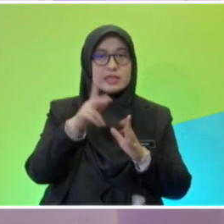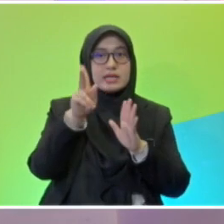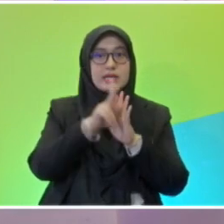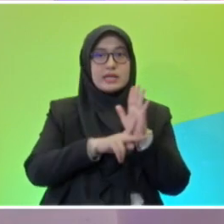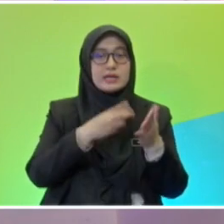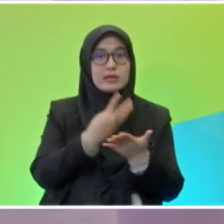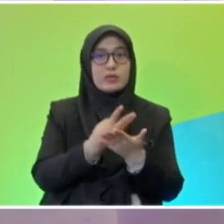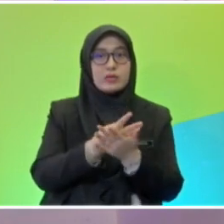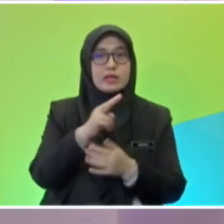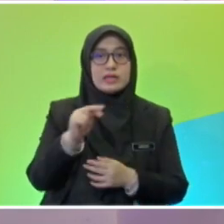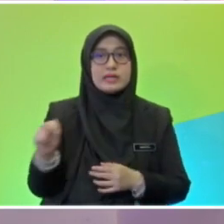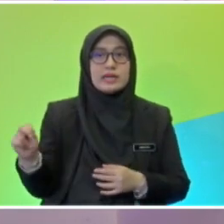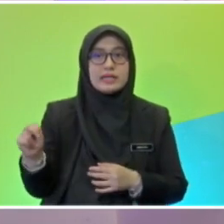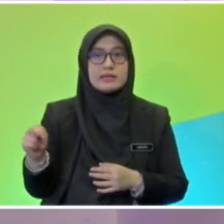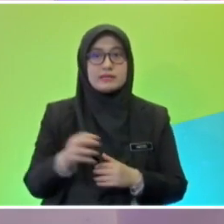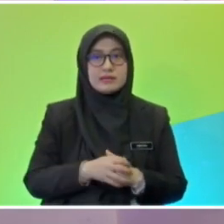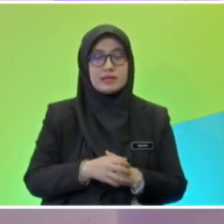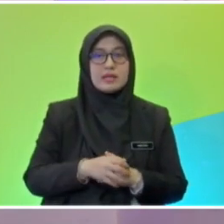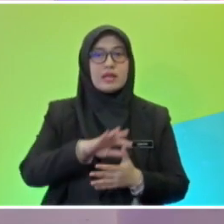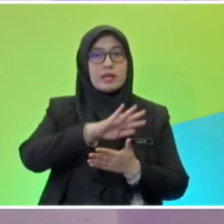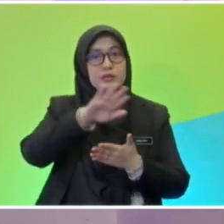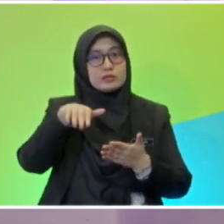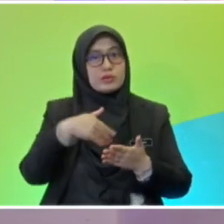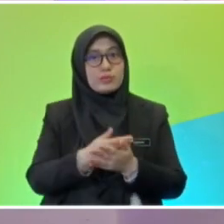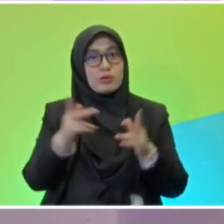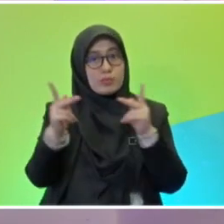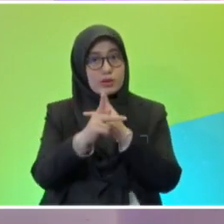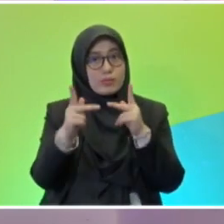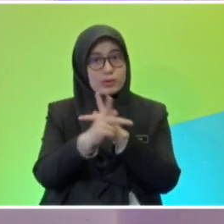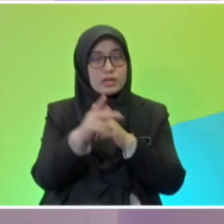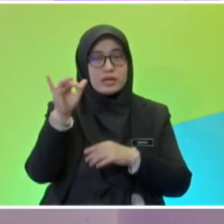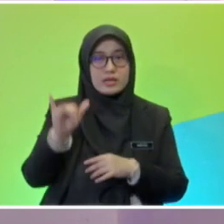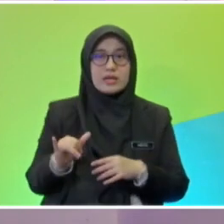400.000 lagi dekat paham 7000 lagi ya